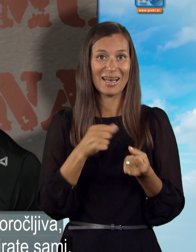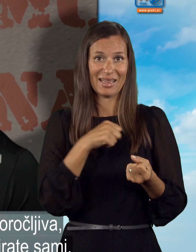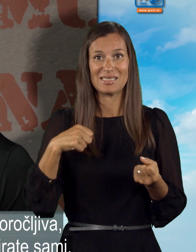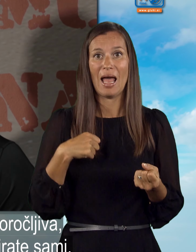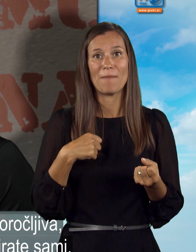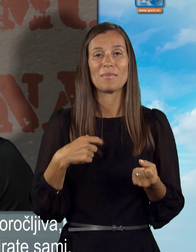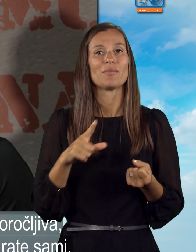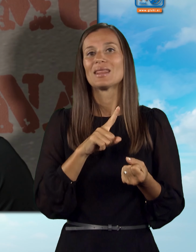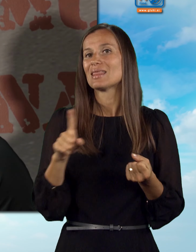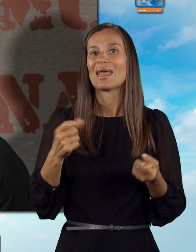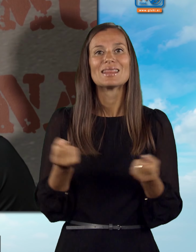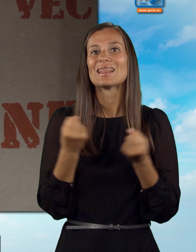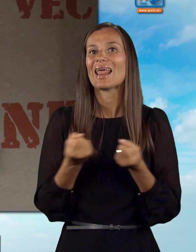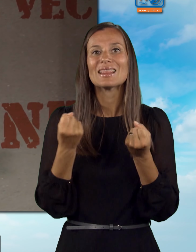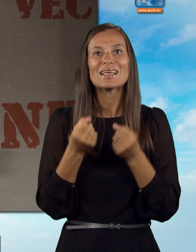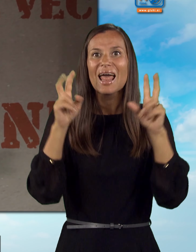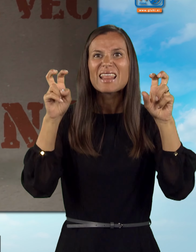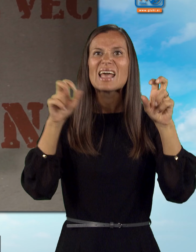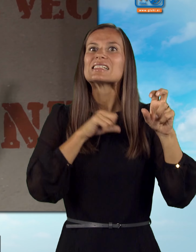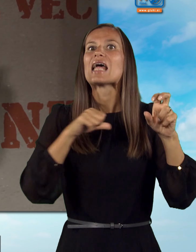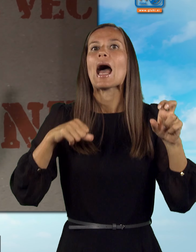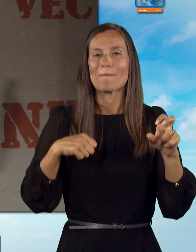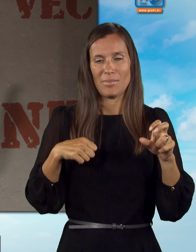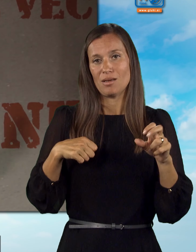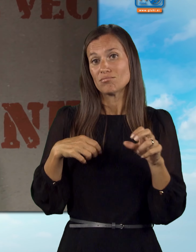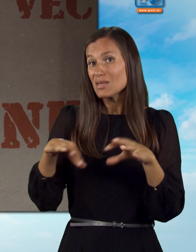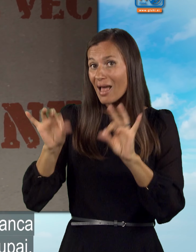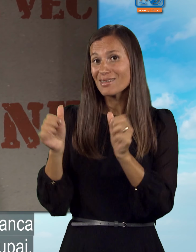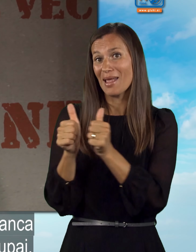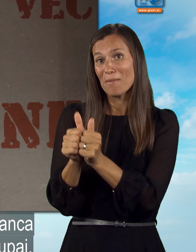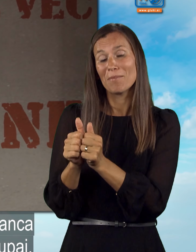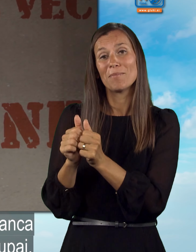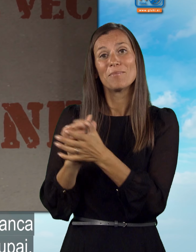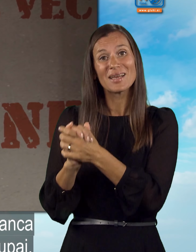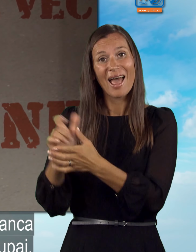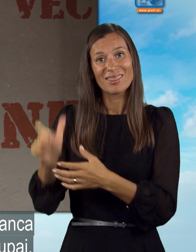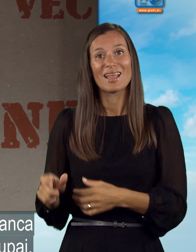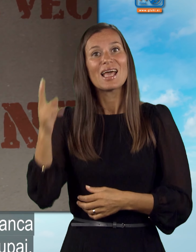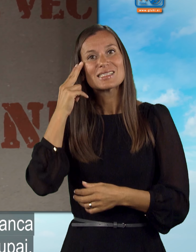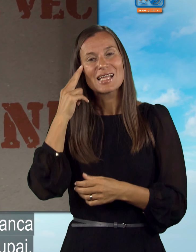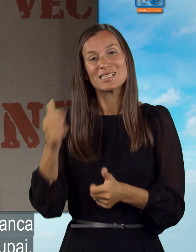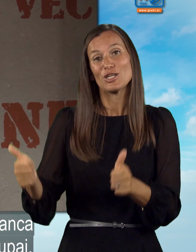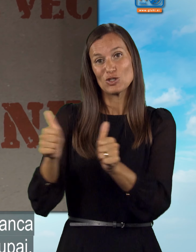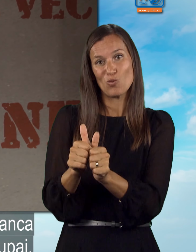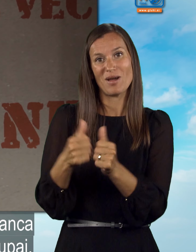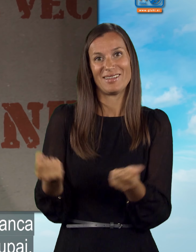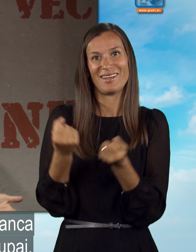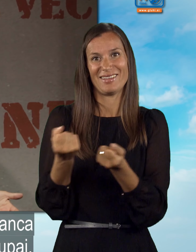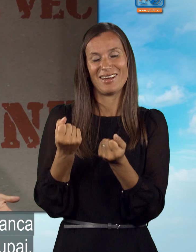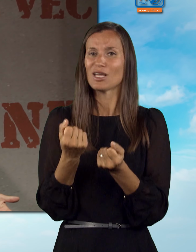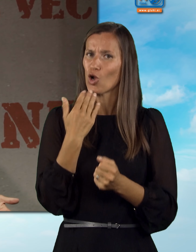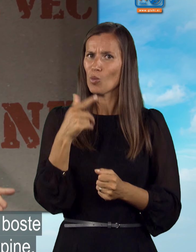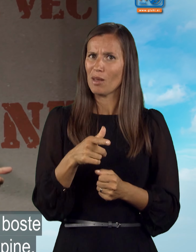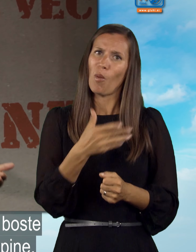obdobju, ko trenirate sami, ne trenirate sami. Najdete prijatelja, znanca in izvajate treninge